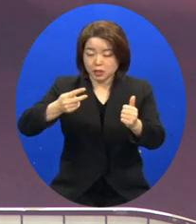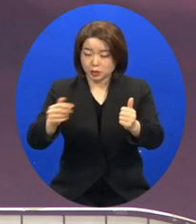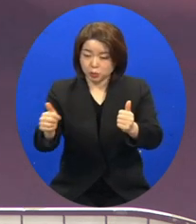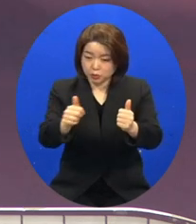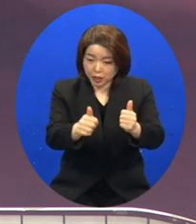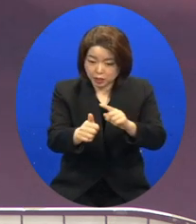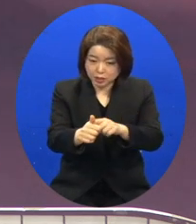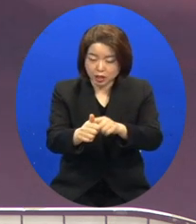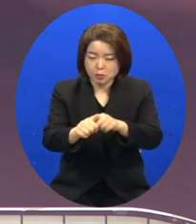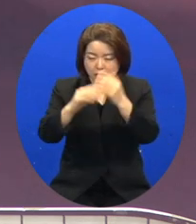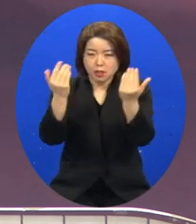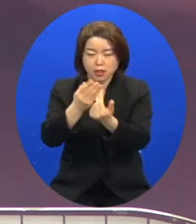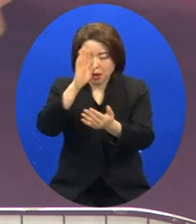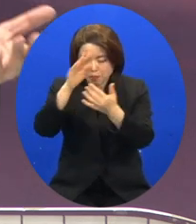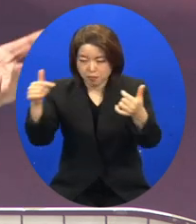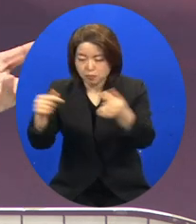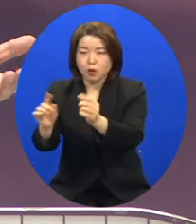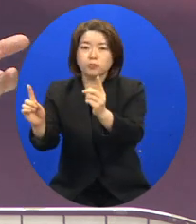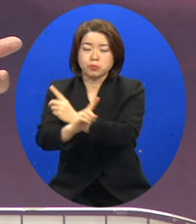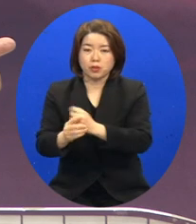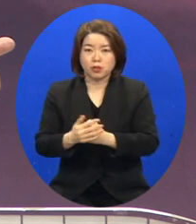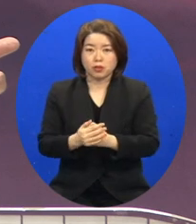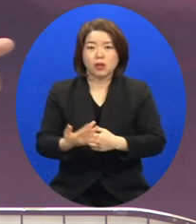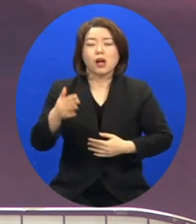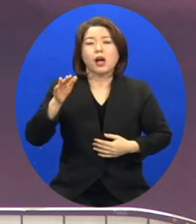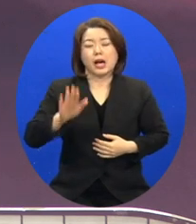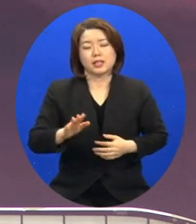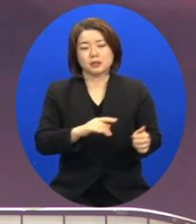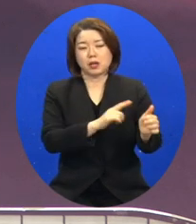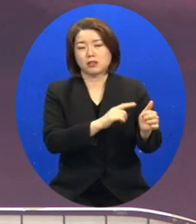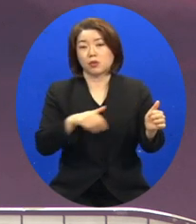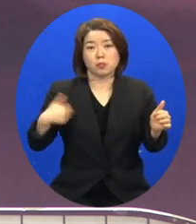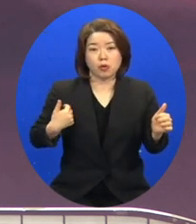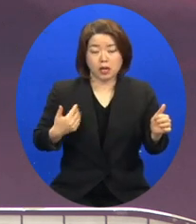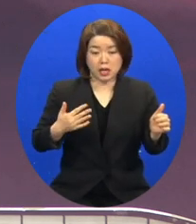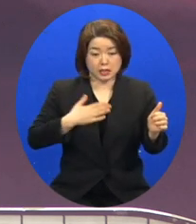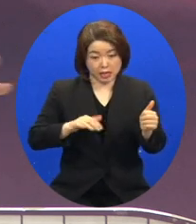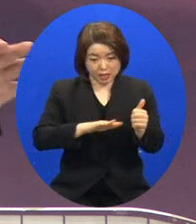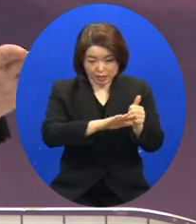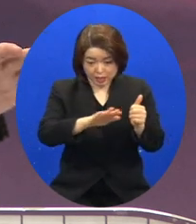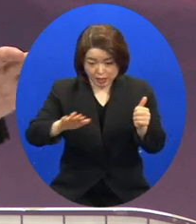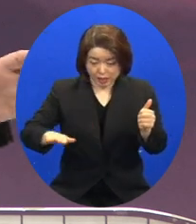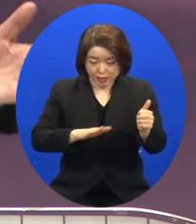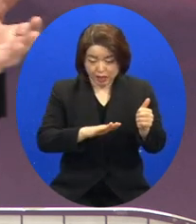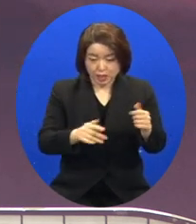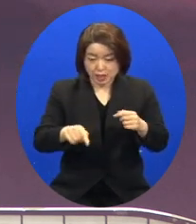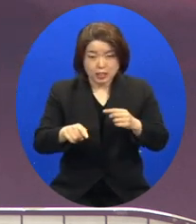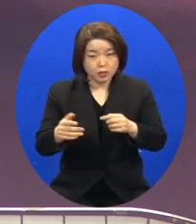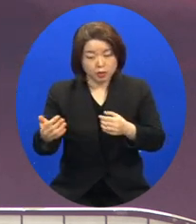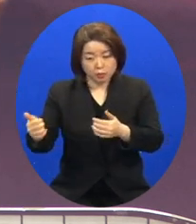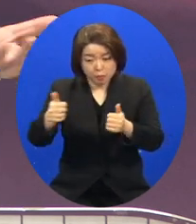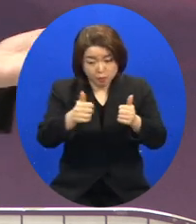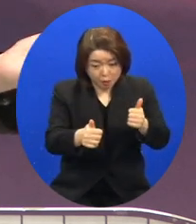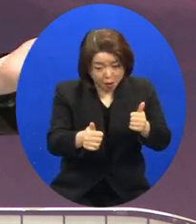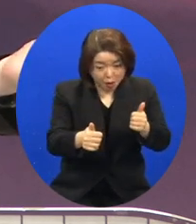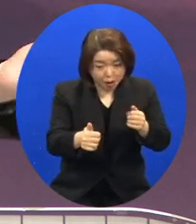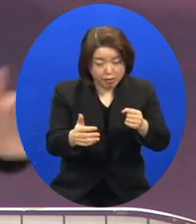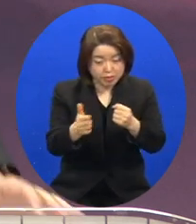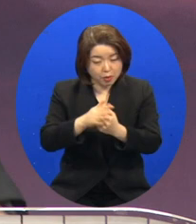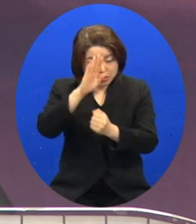근데 넌 지우 스스로 서는 몰라요 자기 그림자를 다석 5층을 받았기에 자기가 한 줄